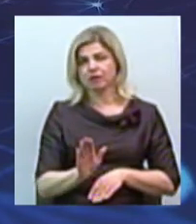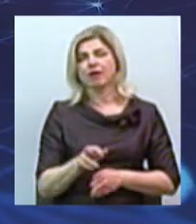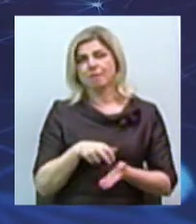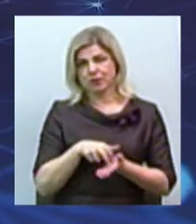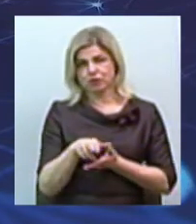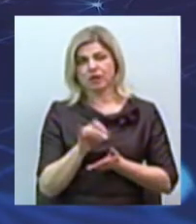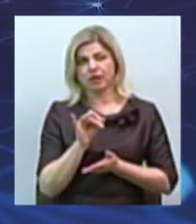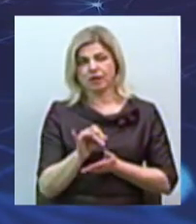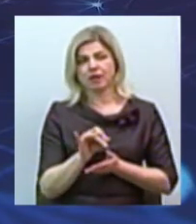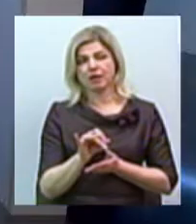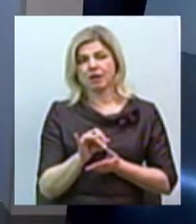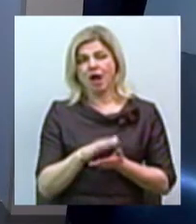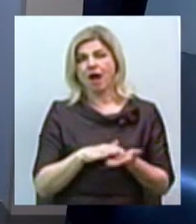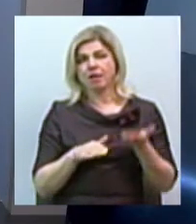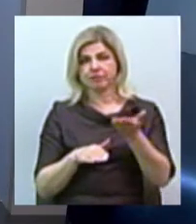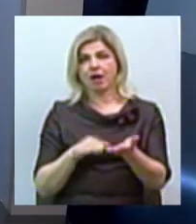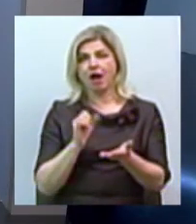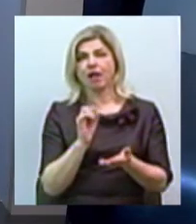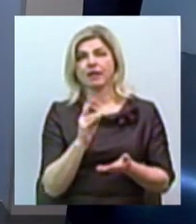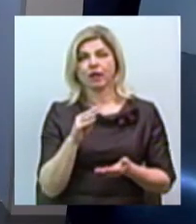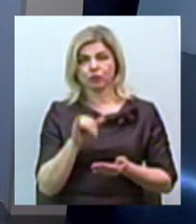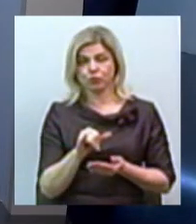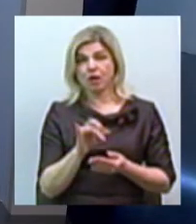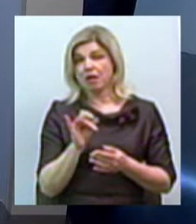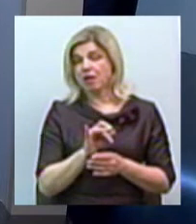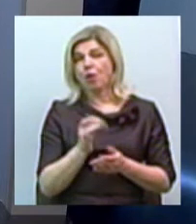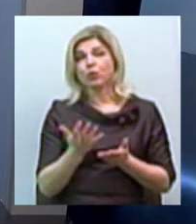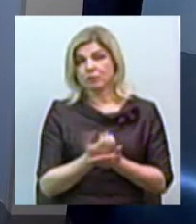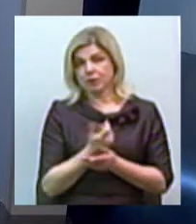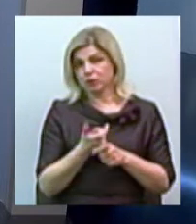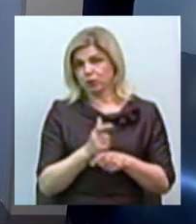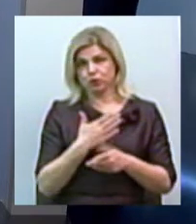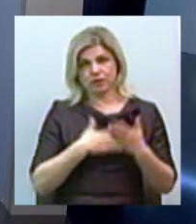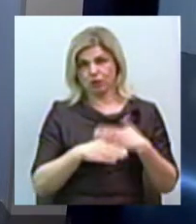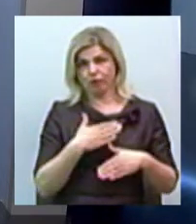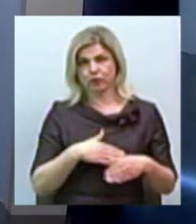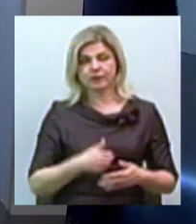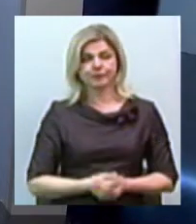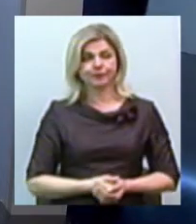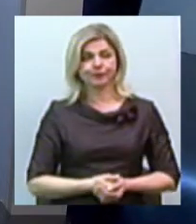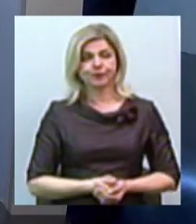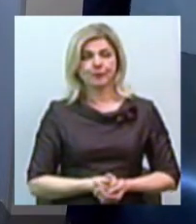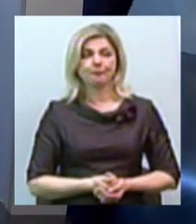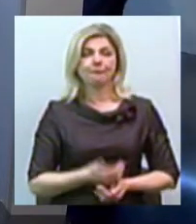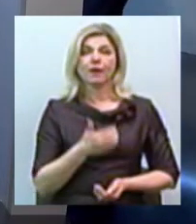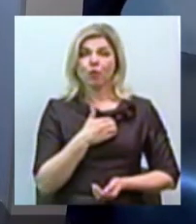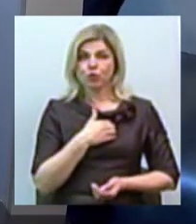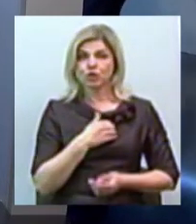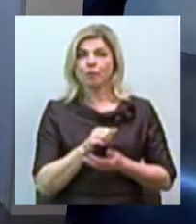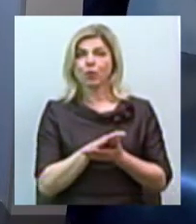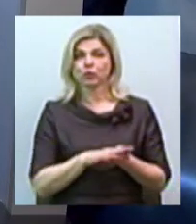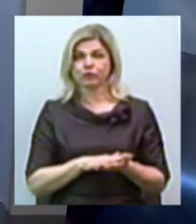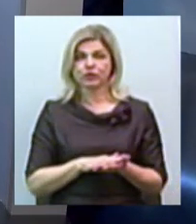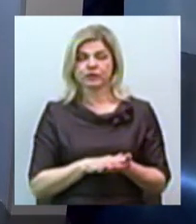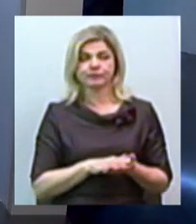і подала анкету. І успішно пройшли сертифікацію. І дуже-дуже задоволена. Ви знаєте, я хочу тут продовжити, а пані